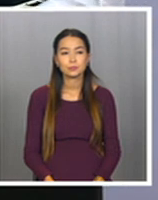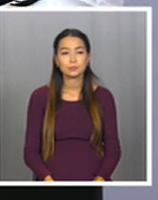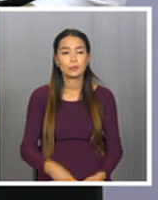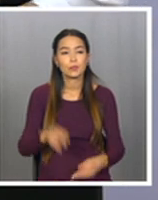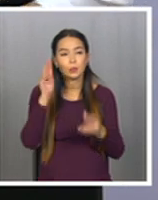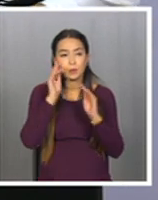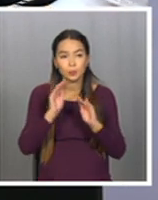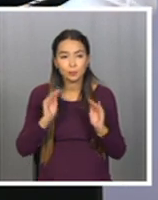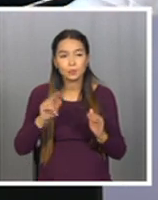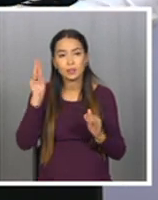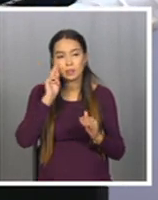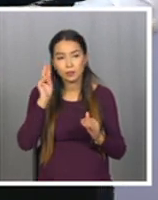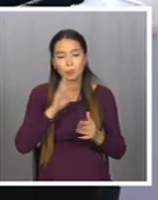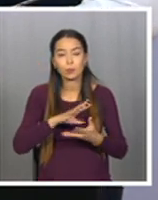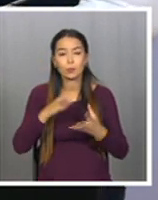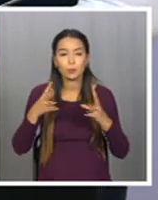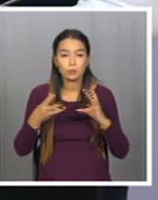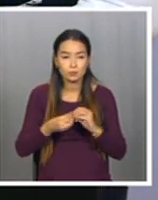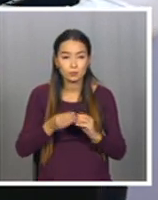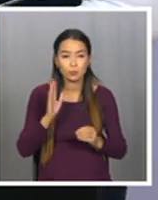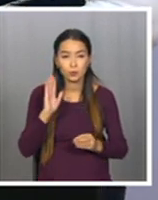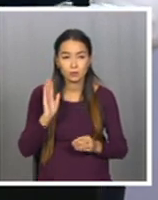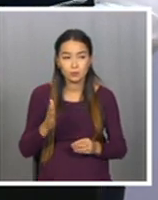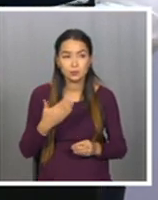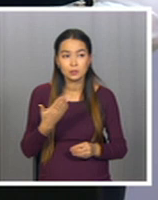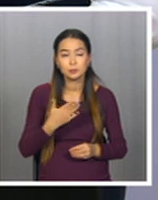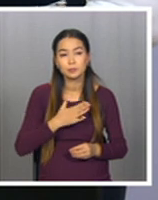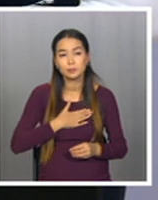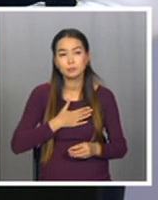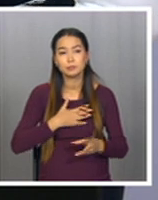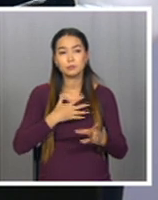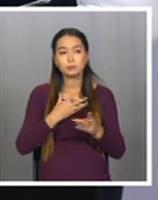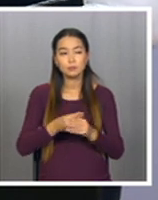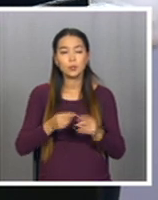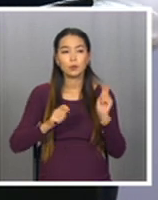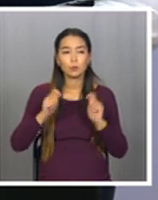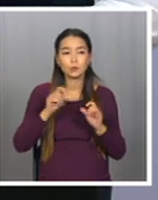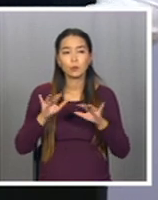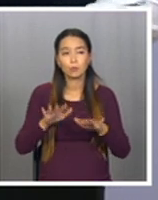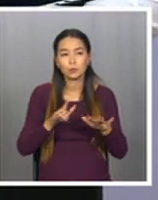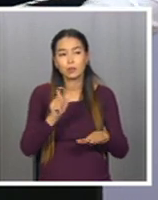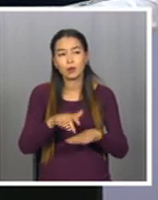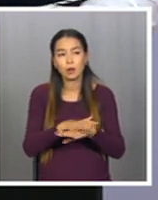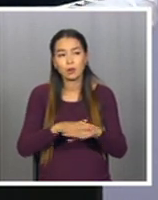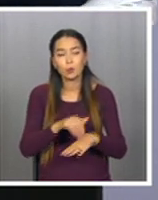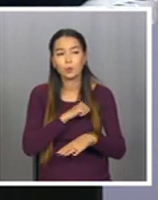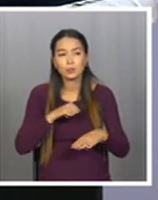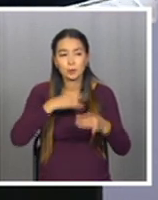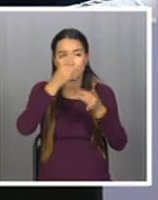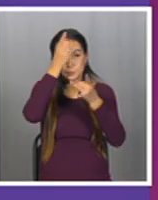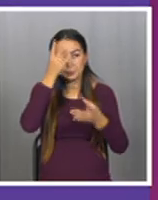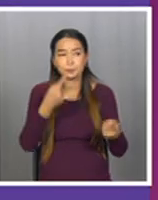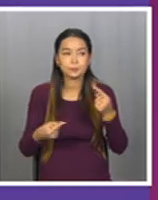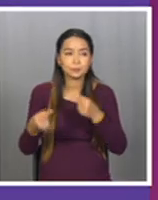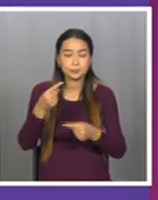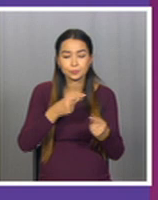Оқушылар, сабағымызды қорытындылайтын болсақ, біз сіздермен көшпелі және отырықшы халықтың өзара мәдени